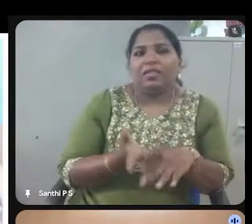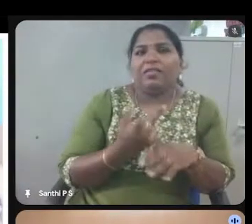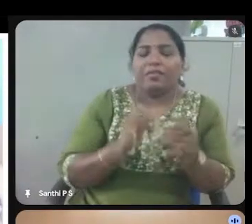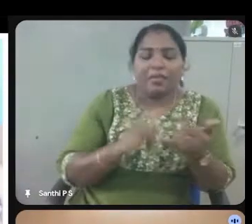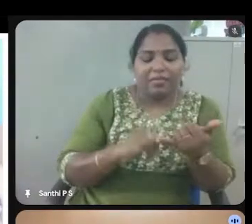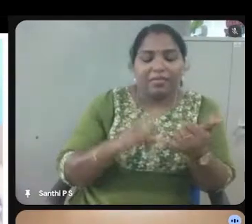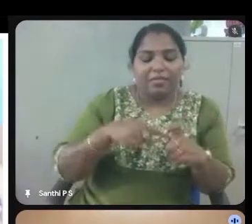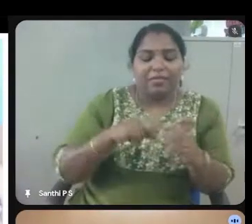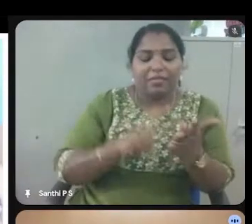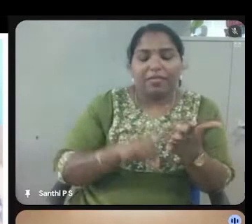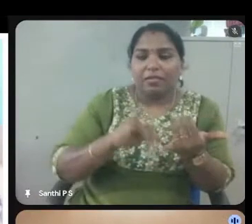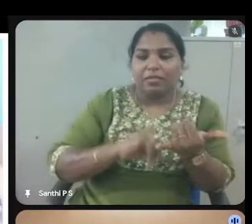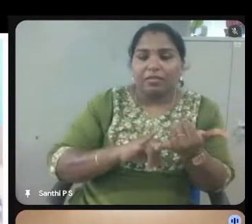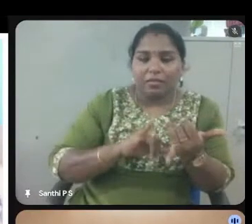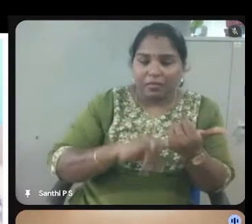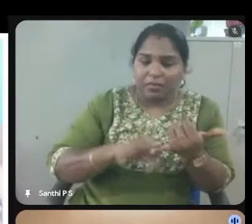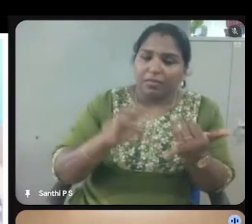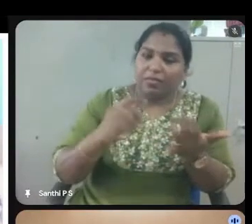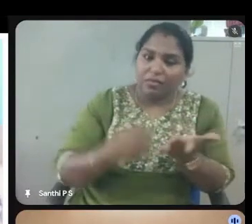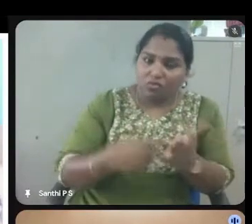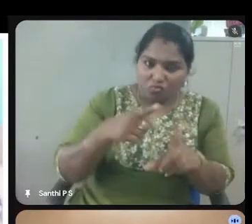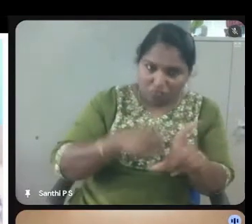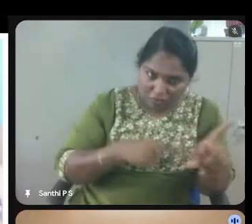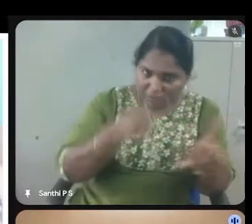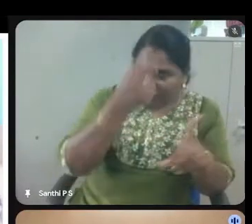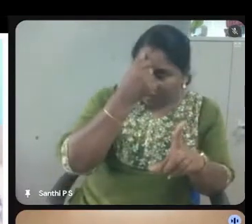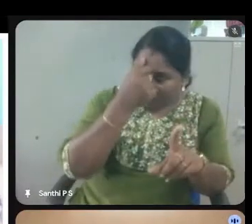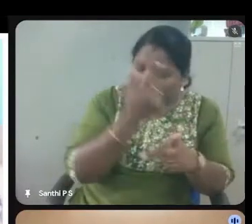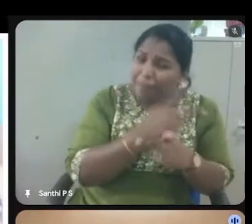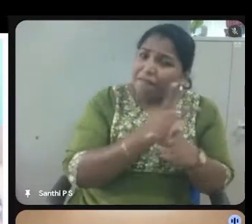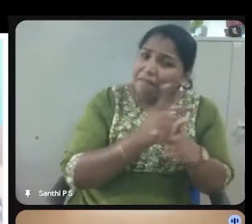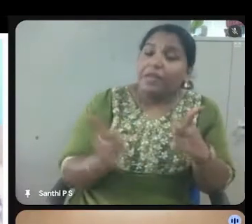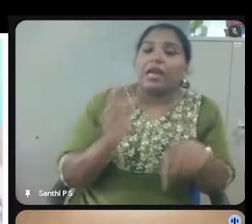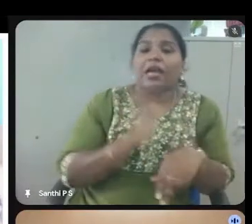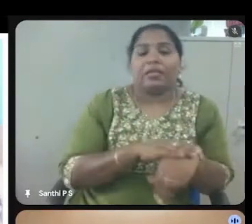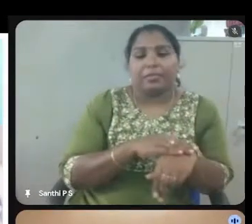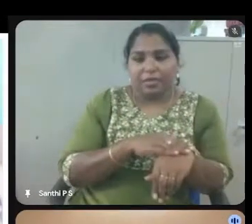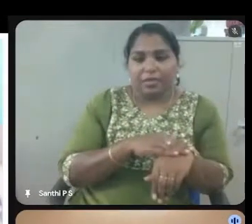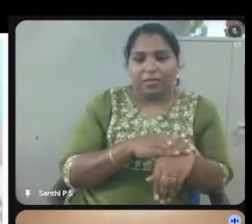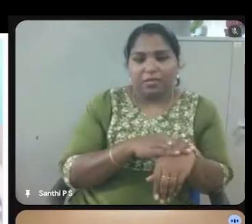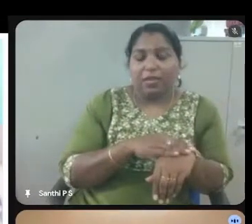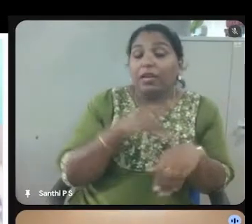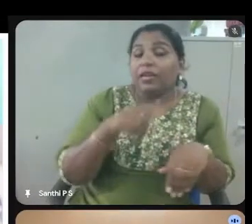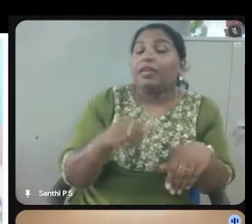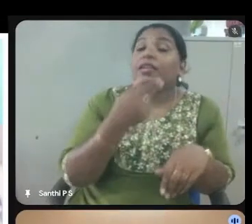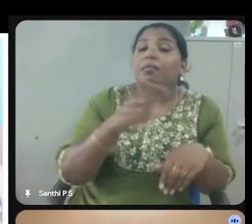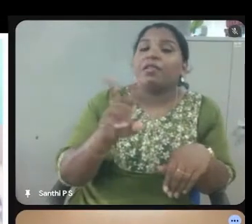സെൻസറി ഇഷ്യൂസ് കാണിക്കുന്നുണ്ട്. അങ്ങനെ പല ഫീച്ചേഴ്സ് അവർ കാണിച്ചു ഇരിക്കാം. അപ്പം അതിനെ നമ്മൾ വെർച്വൽ ഓട്ടിസം എന്ന്